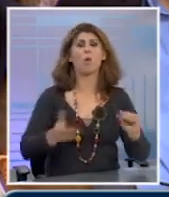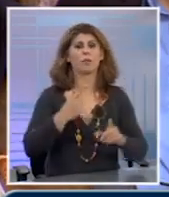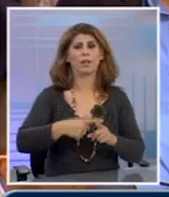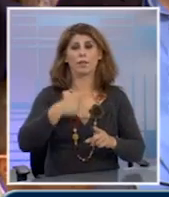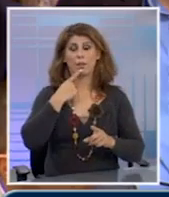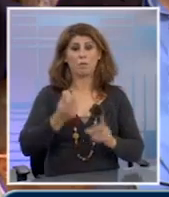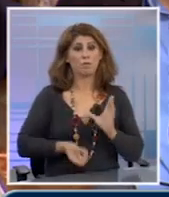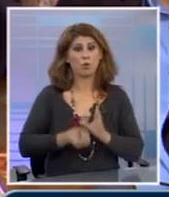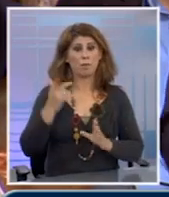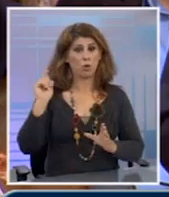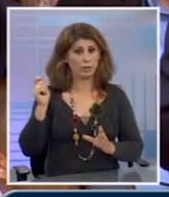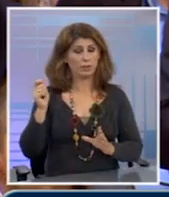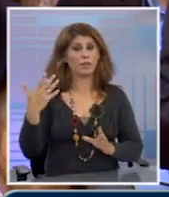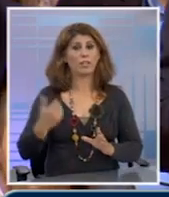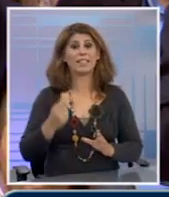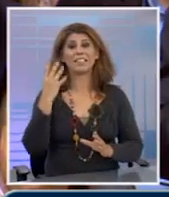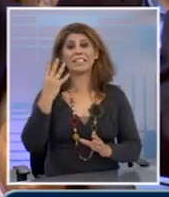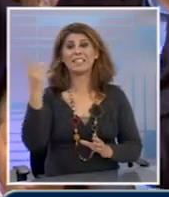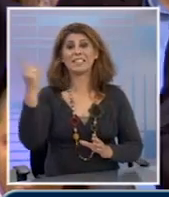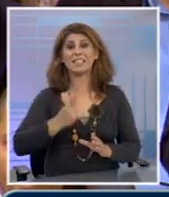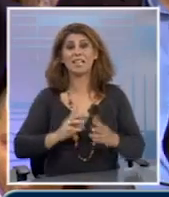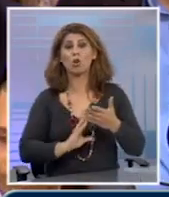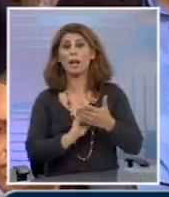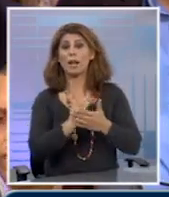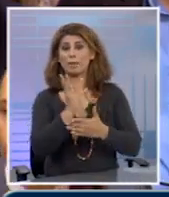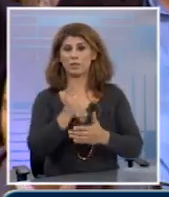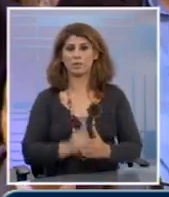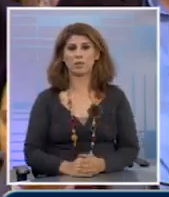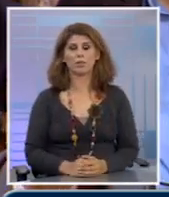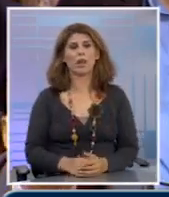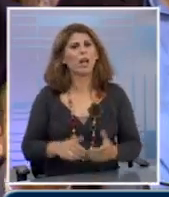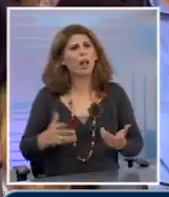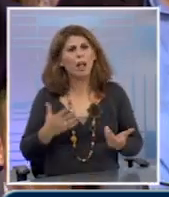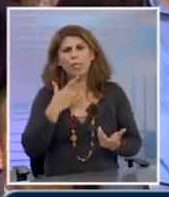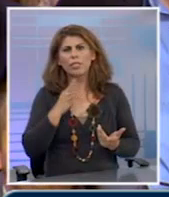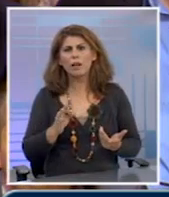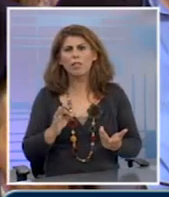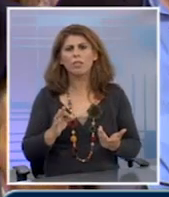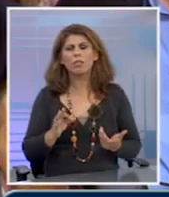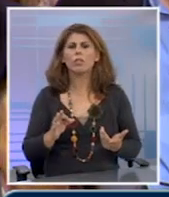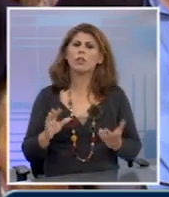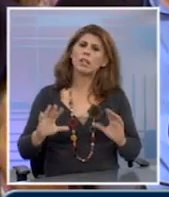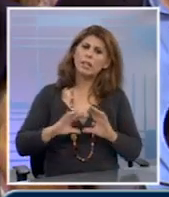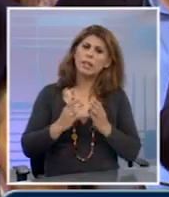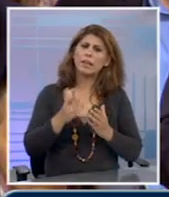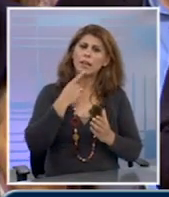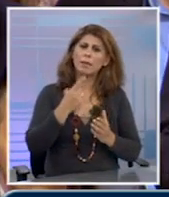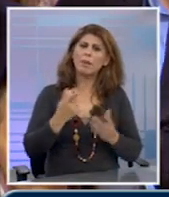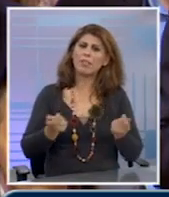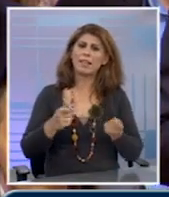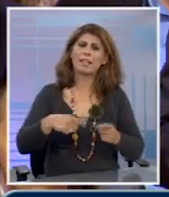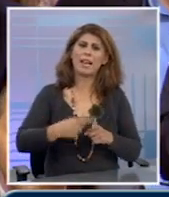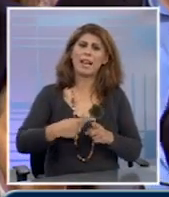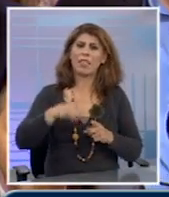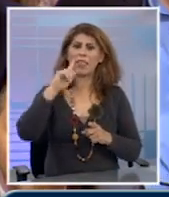νέα πολιτική η οποία θα φέρει 4% ανάπτυξη ούτε λίγο τε πολύ μας είπε ότι θα γίνει η ελλάδα κίνα